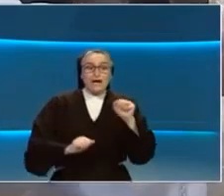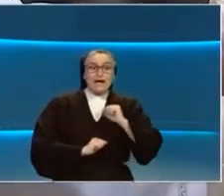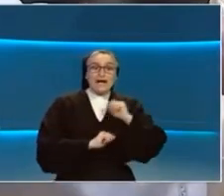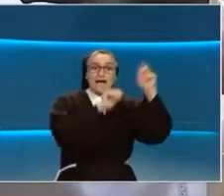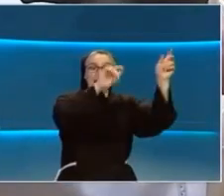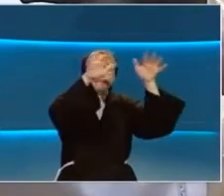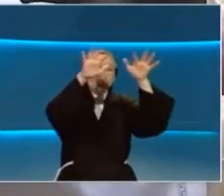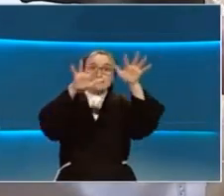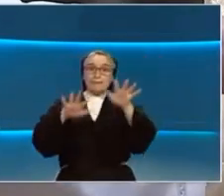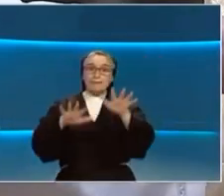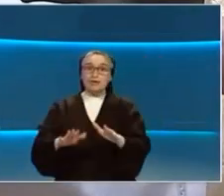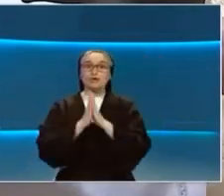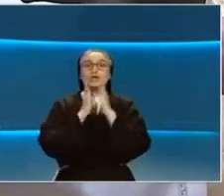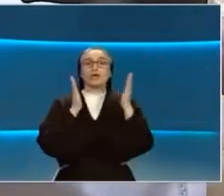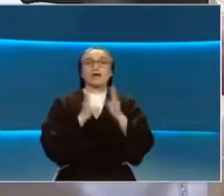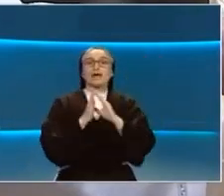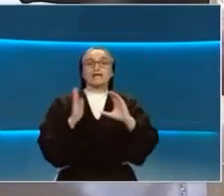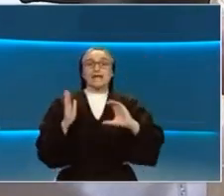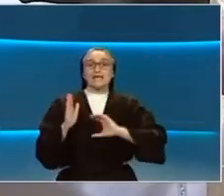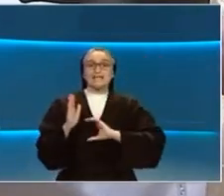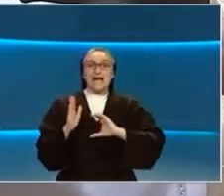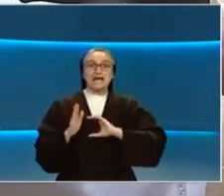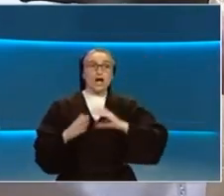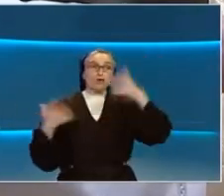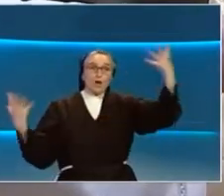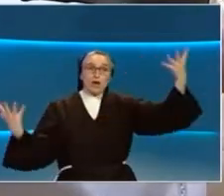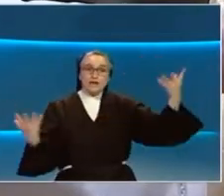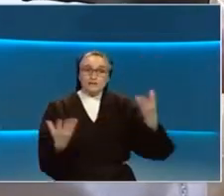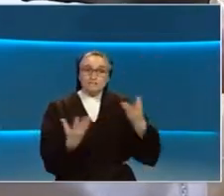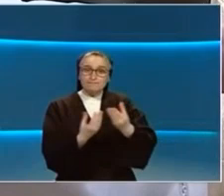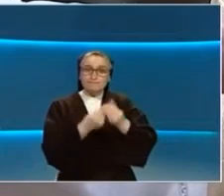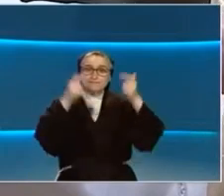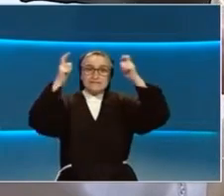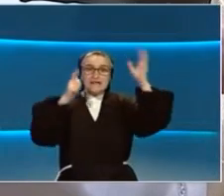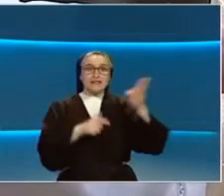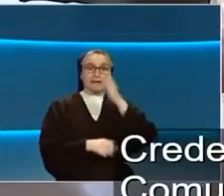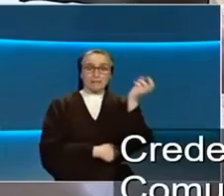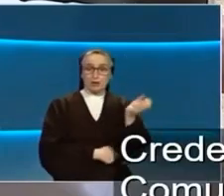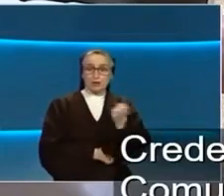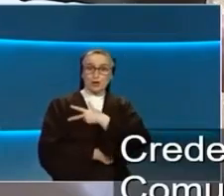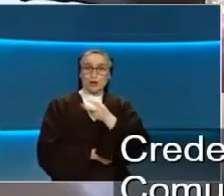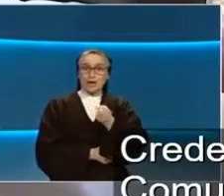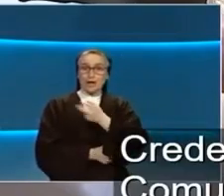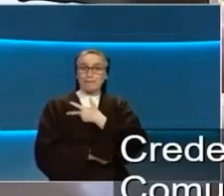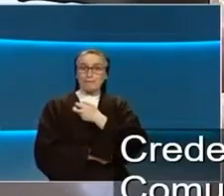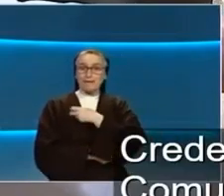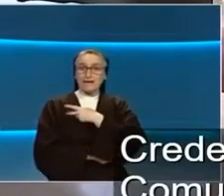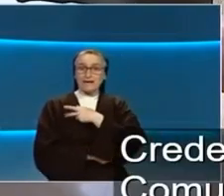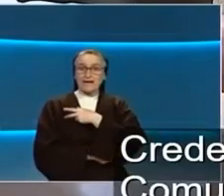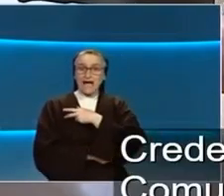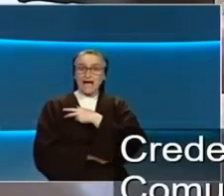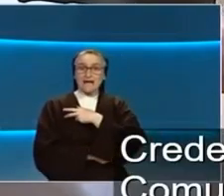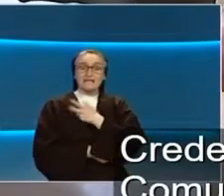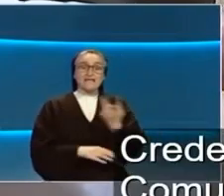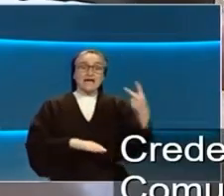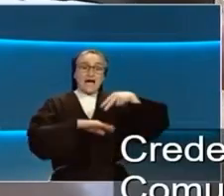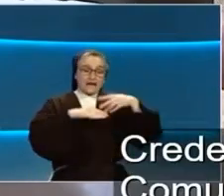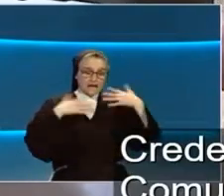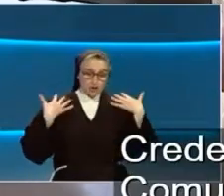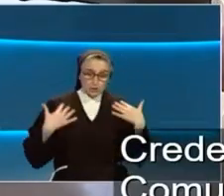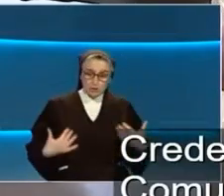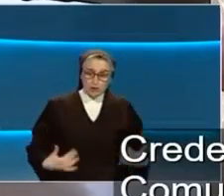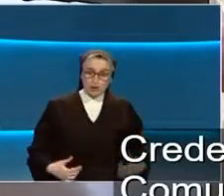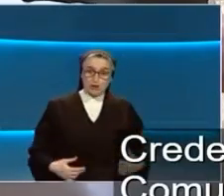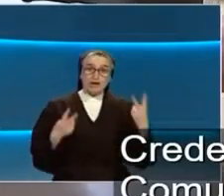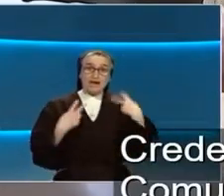Spirito Santo, la Santa Chiesa Cattolica, la comunione dei santi, la remissione dei peccati, la risurrezione della